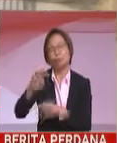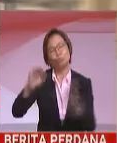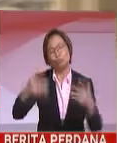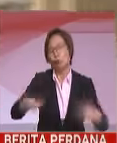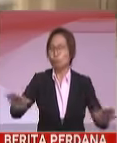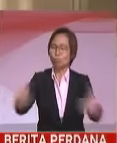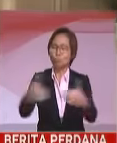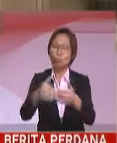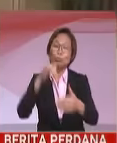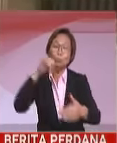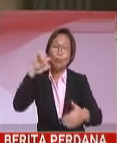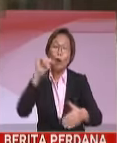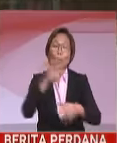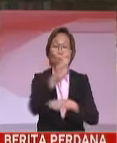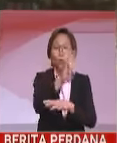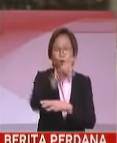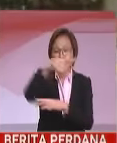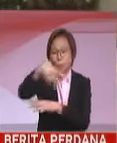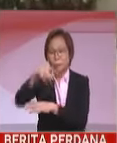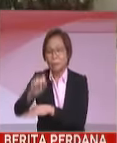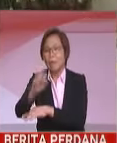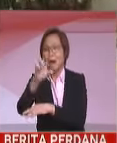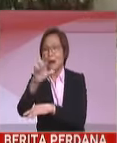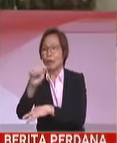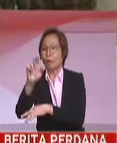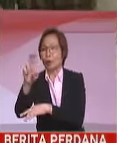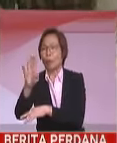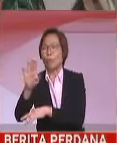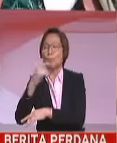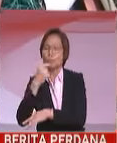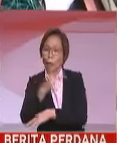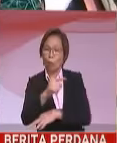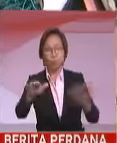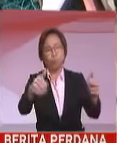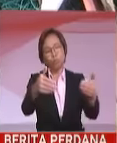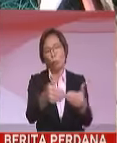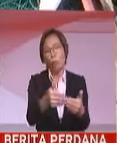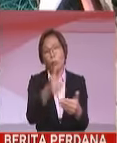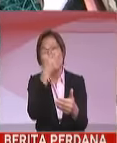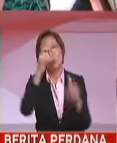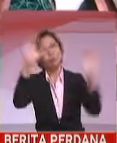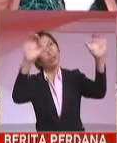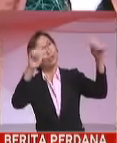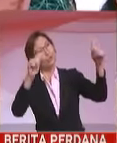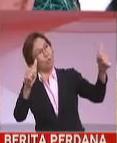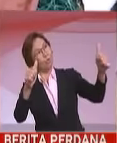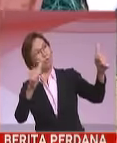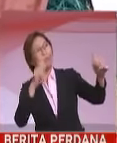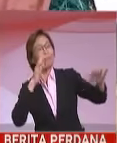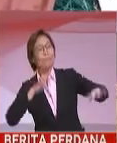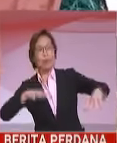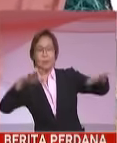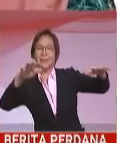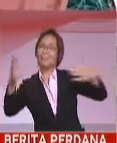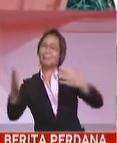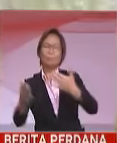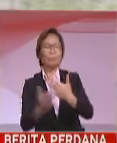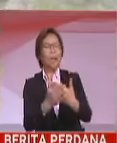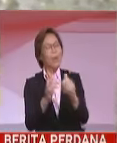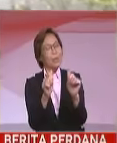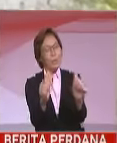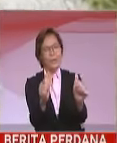sepenuhnya. Semalam, 7 PPS diraup turut diarah tutup sepenuhnya berikutan cuaca baik dan keadaan banjir kembali